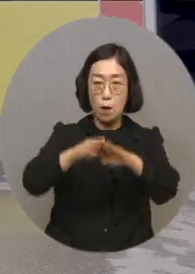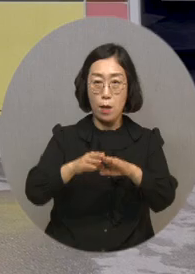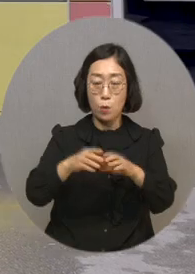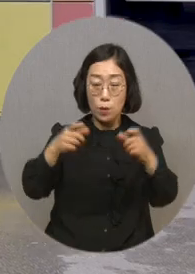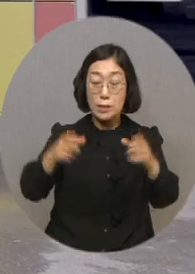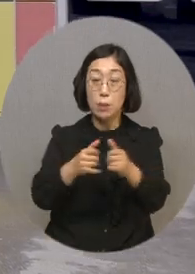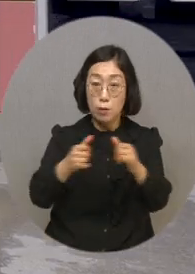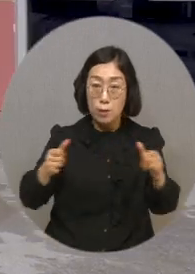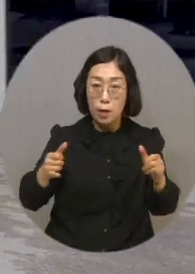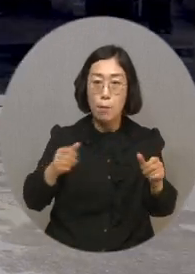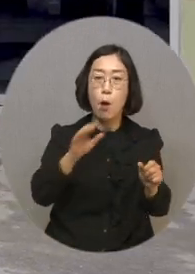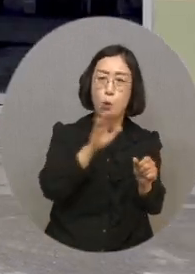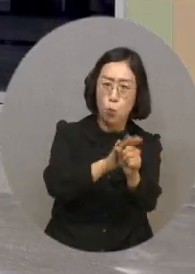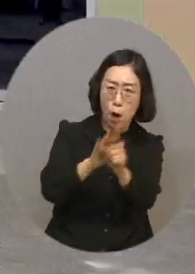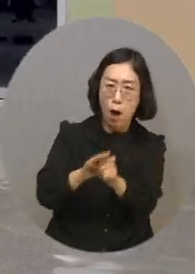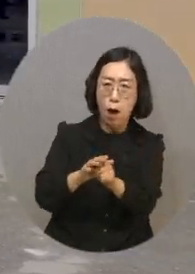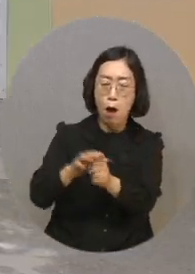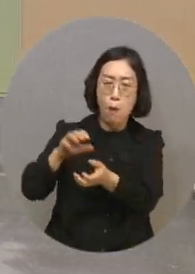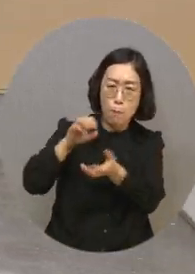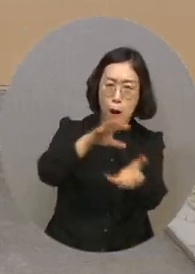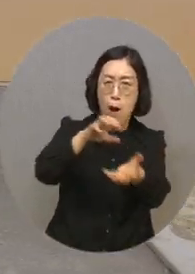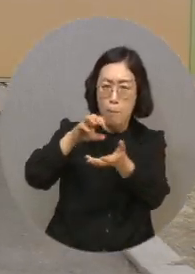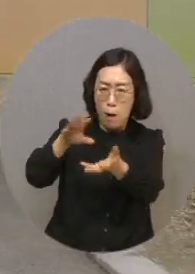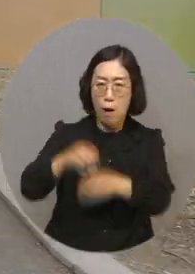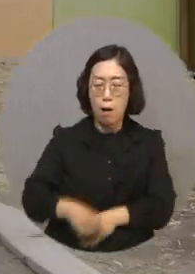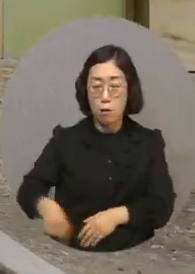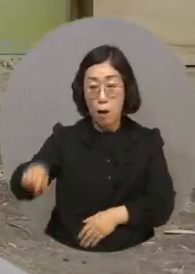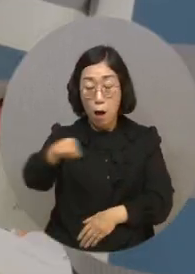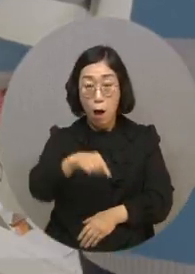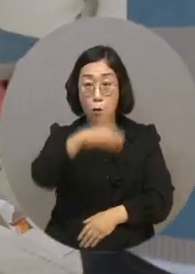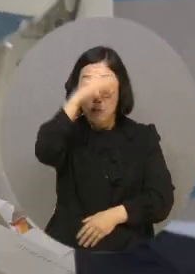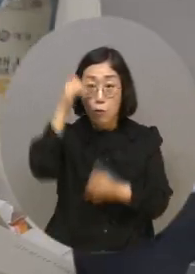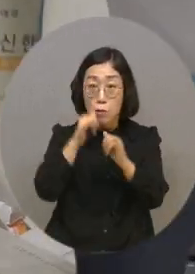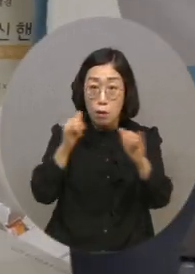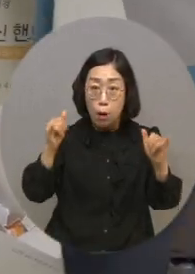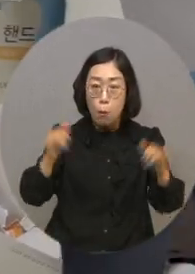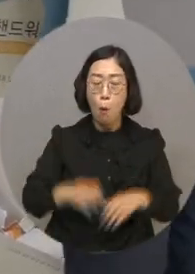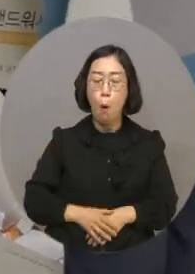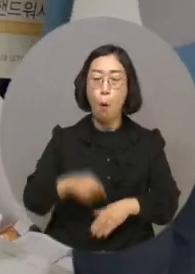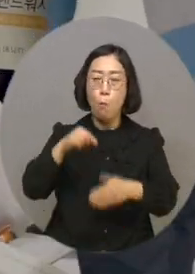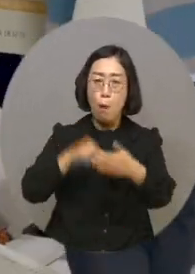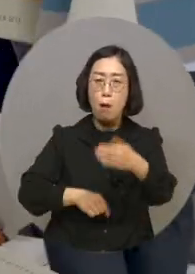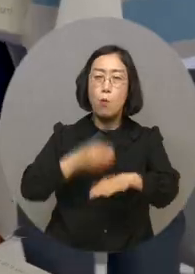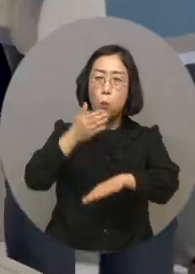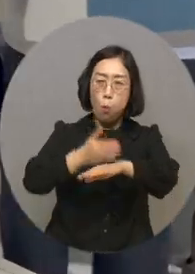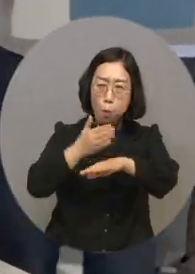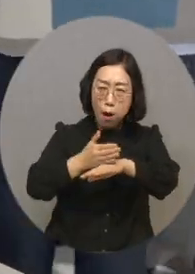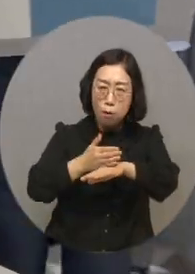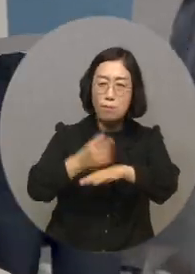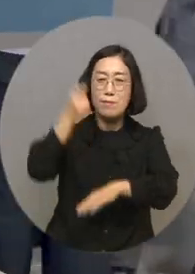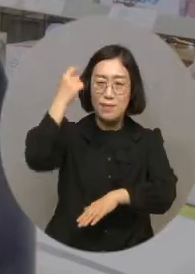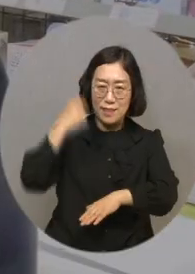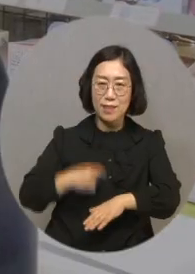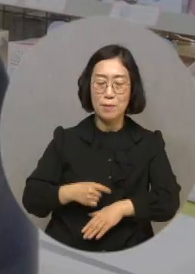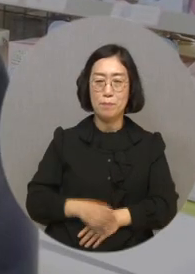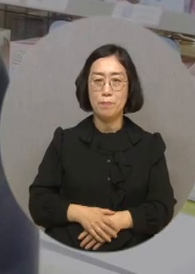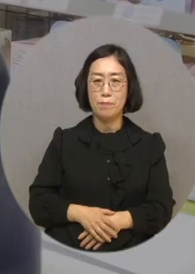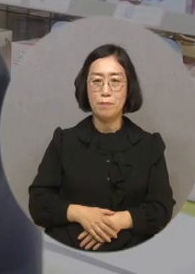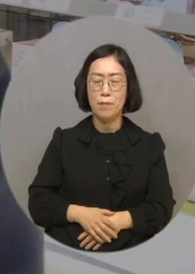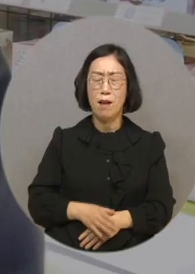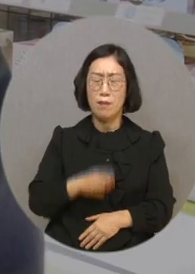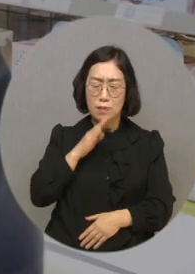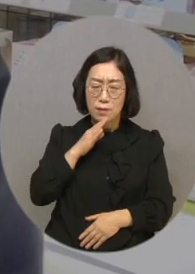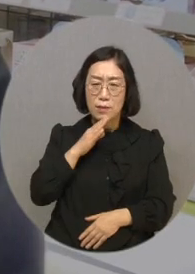주민들이 협력했습니다. 이를 지켜보는 주변 시민의 반응에는 고마움이 묻어납니다.